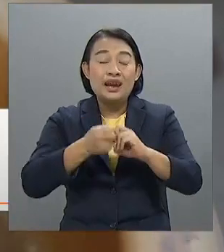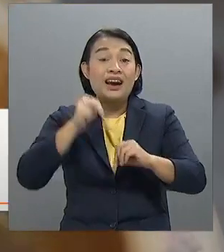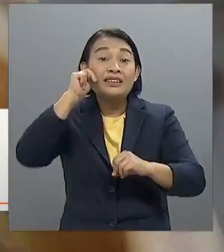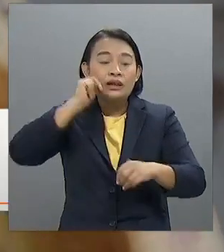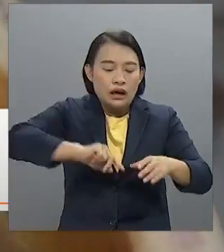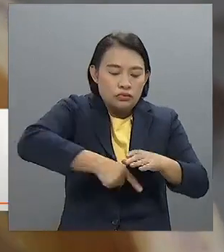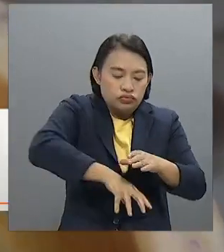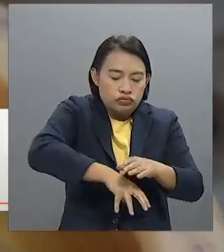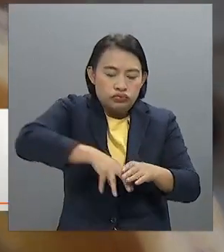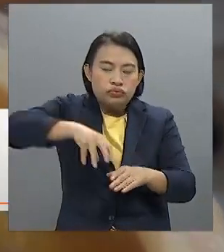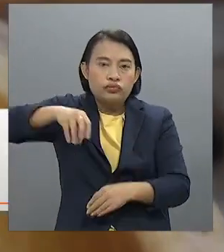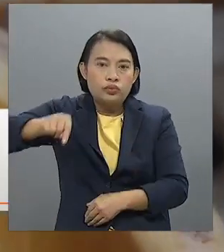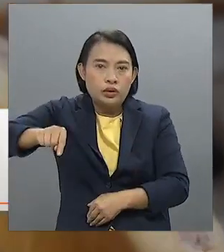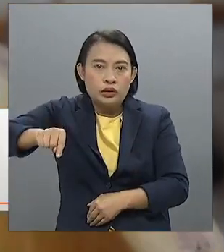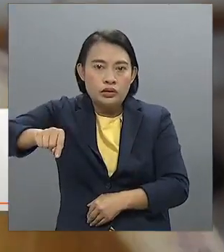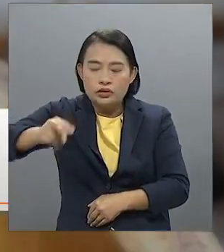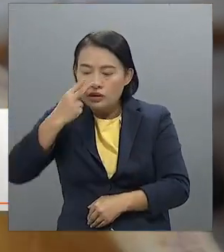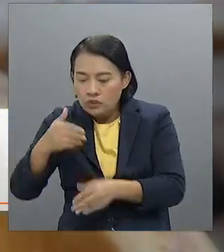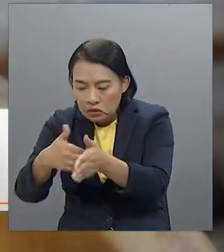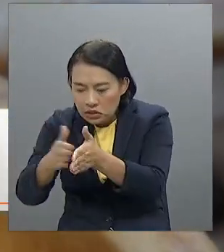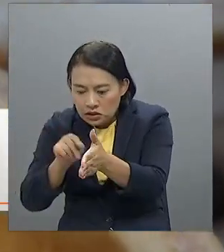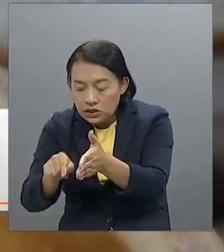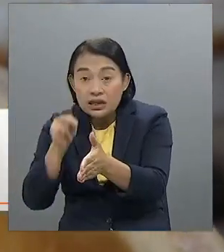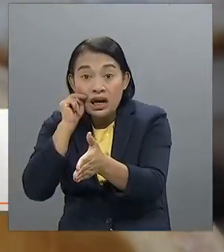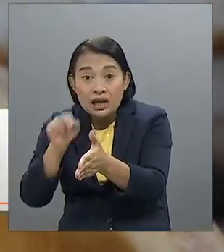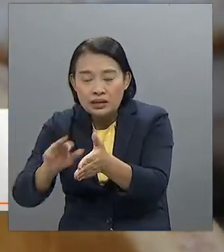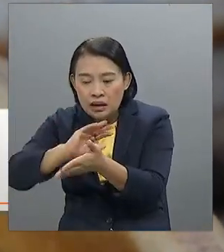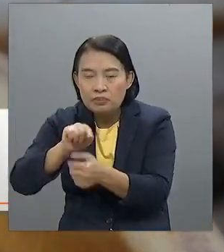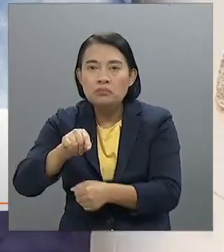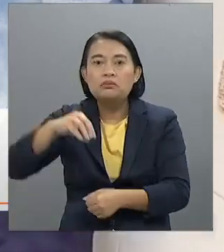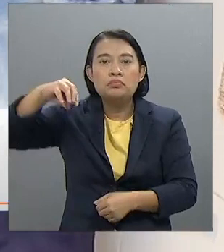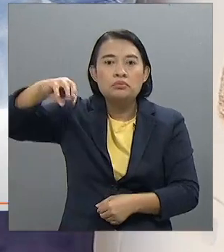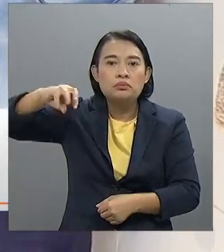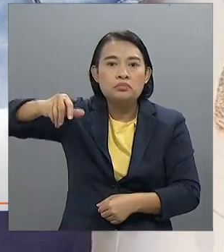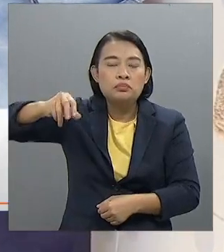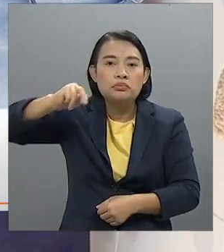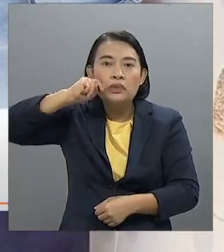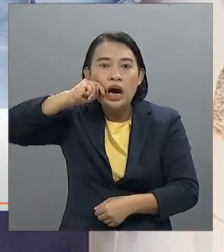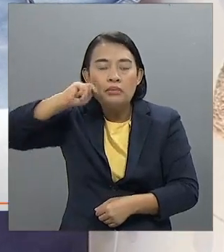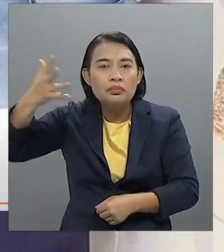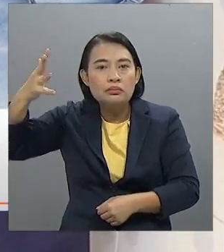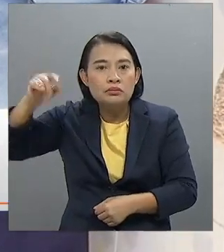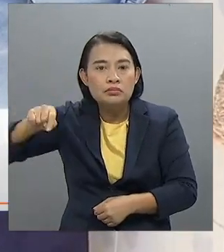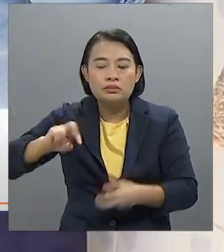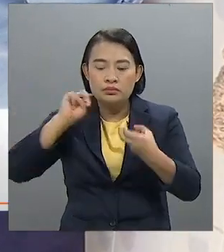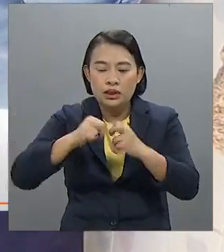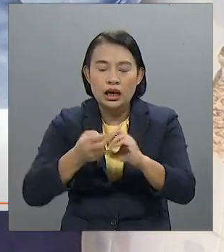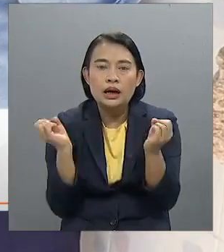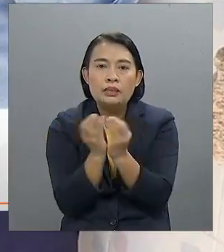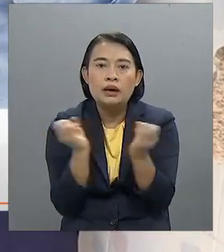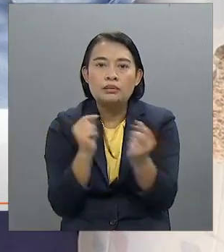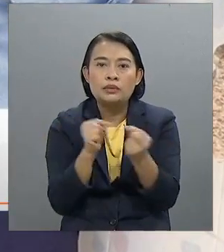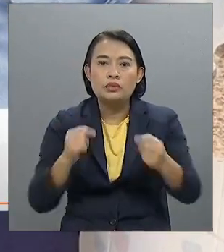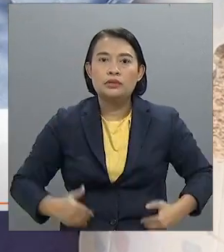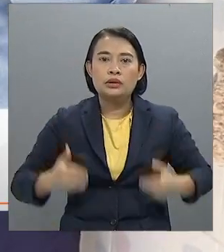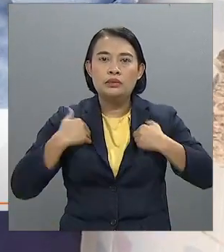ขุ่นเป็นตะกอนแบบนี้แทนการใช้น้ำประปาส่งผลกระทบในเรื่องของการใช้น้ำในการดำรงชีวิตเป็นอย่างมากเลยนะค